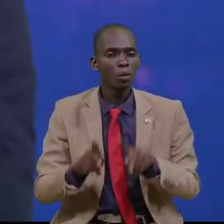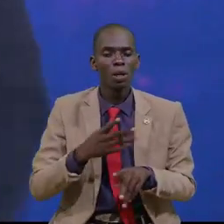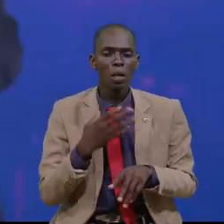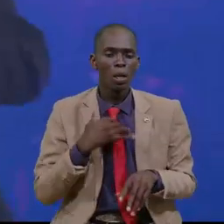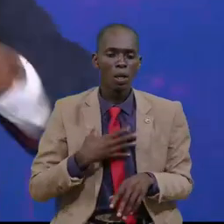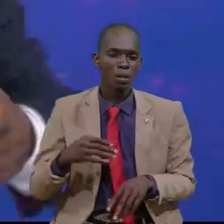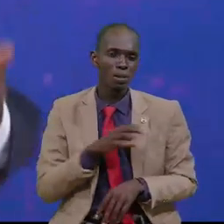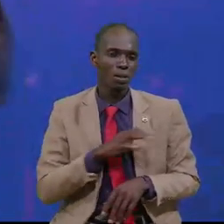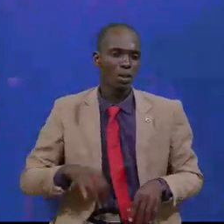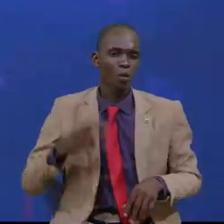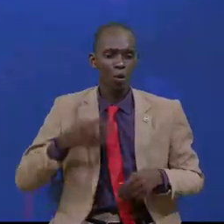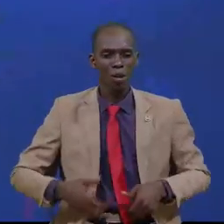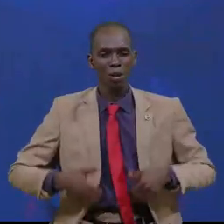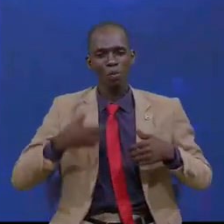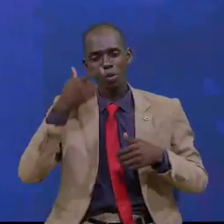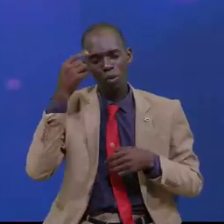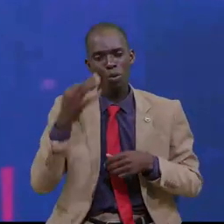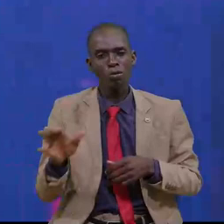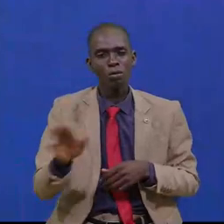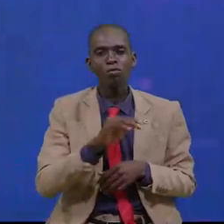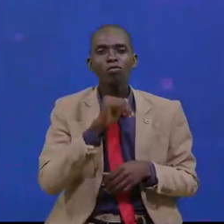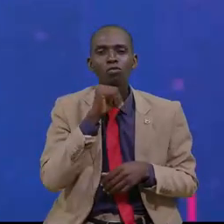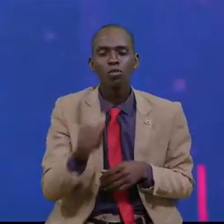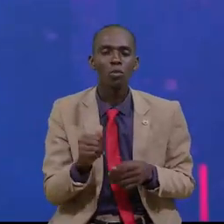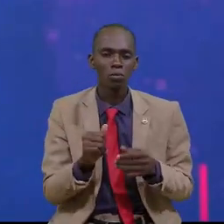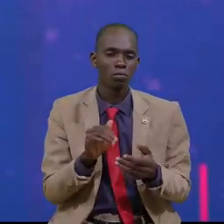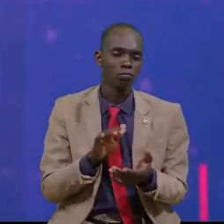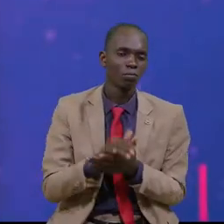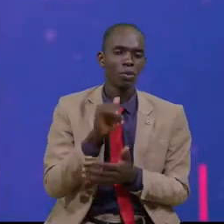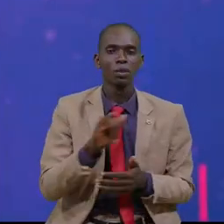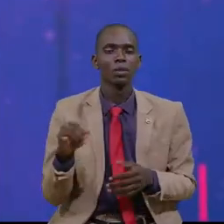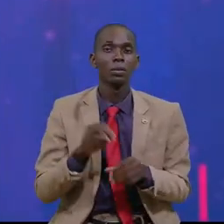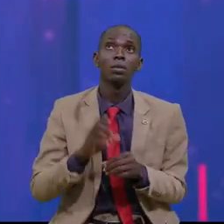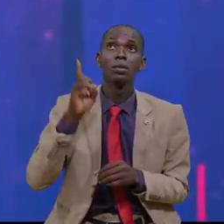attristé à cause de leur incrédulité. Le Père peut être